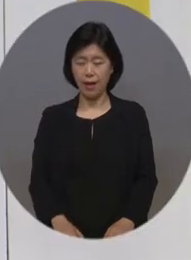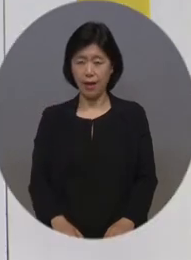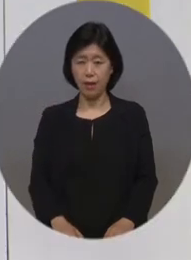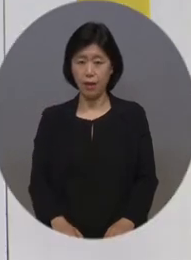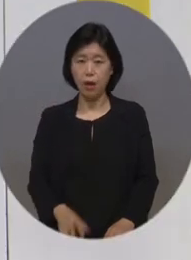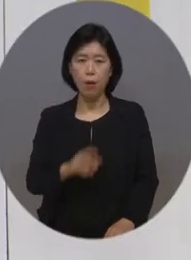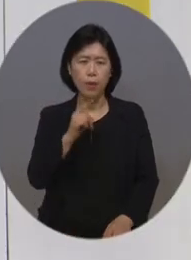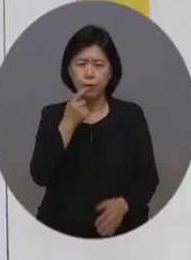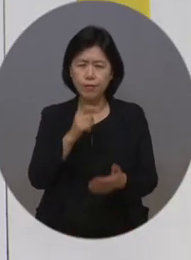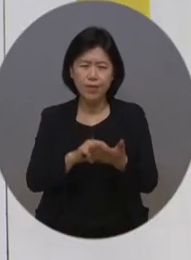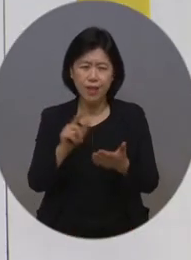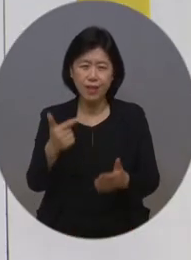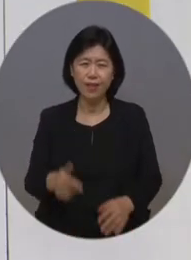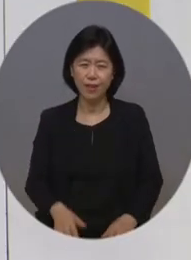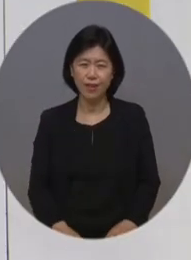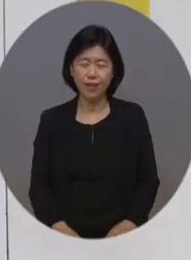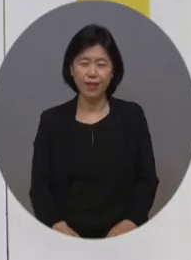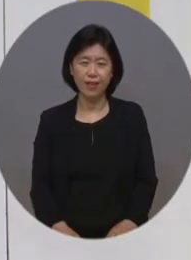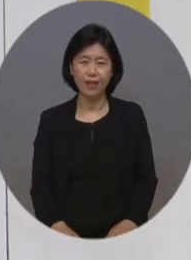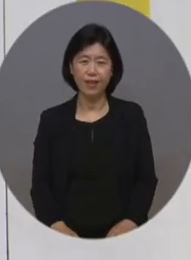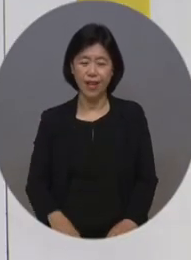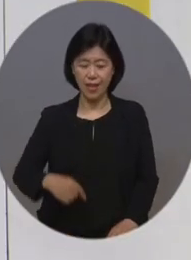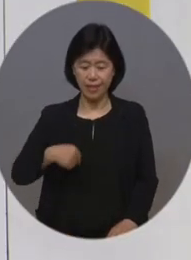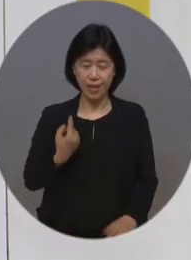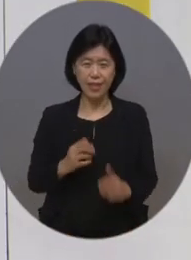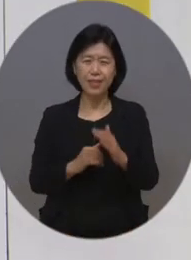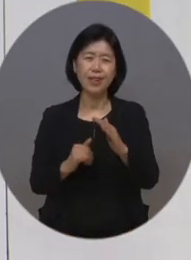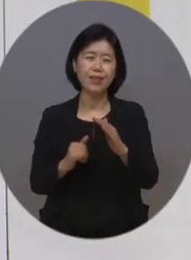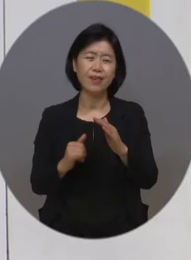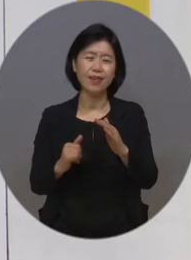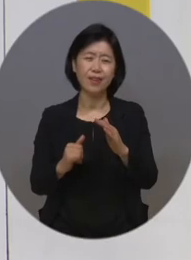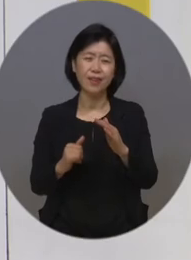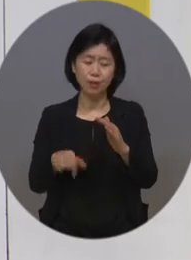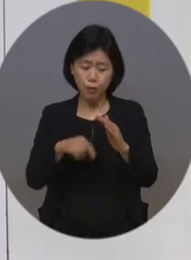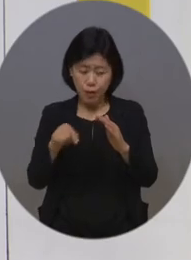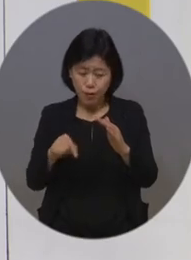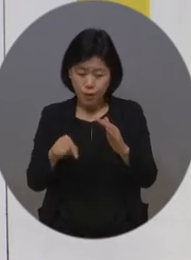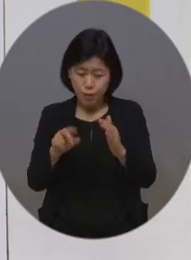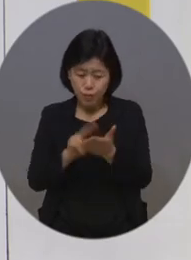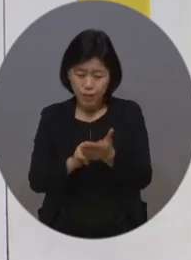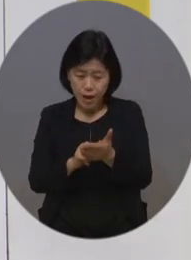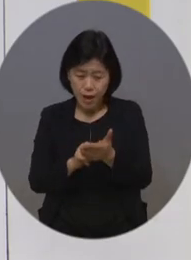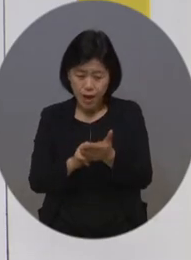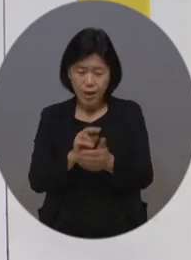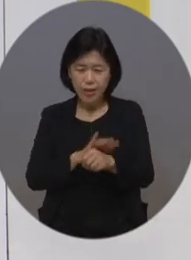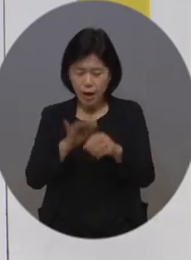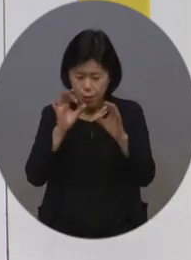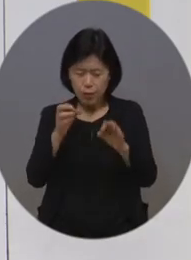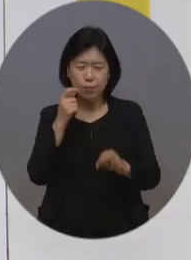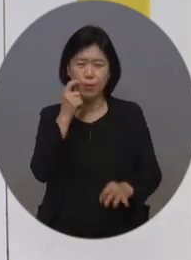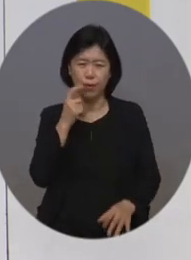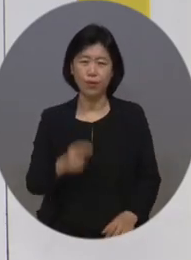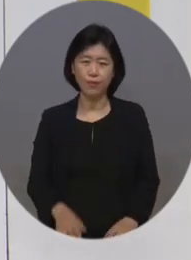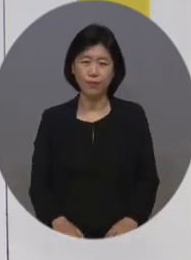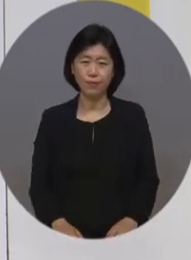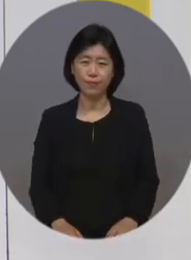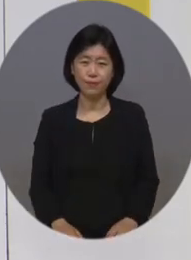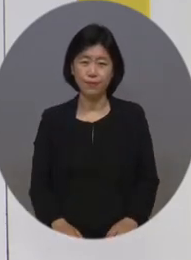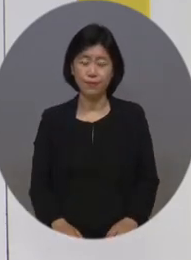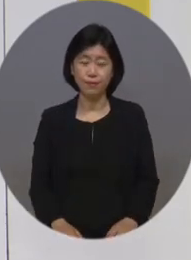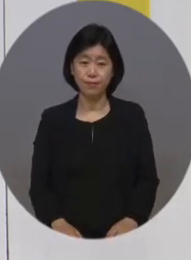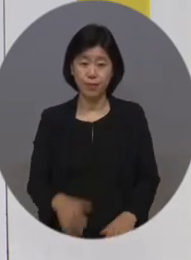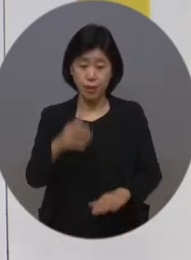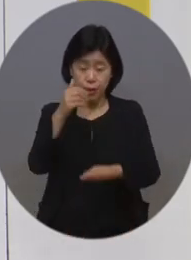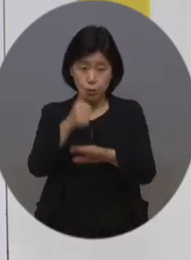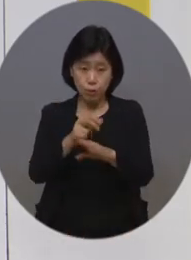말씀 등잔 밑이 어둡고 요 4 믿는 도끼에 그럴 수 있습니다 어떤 찍히고 그렇게 된 다음에 그